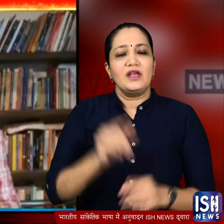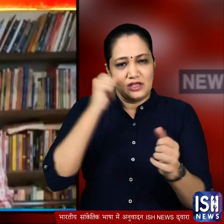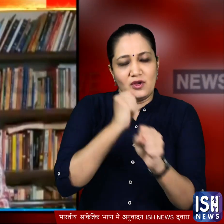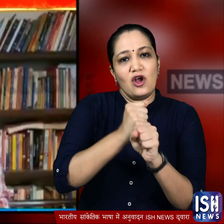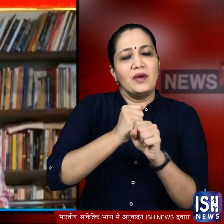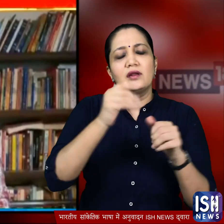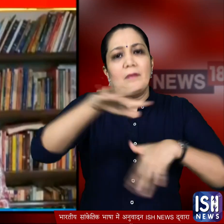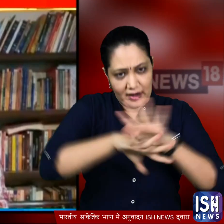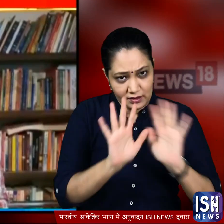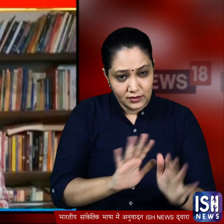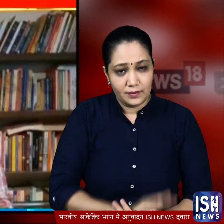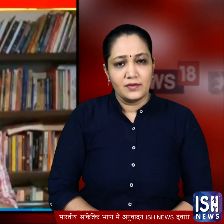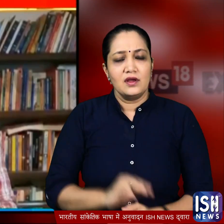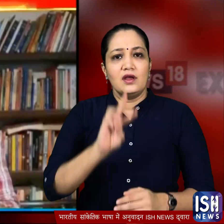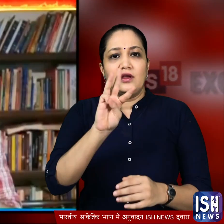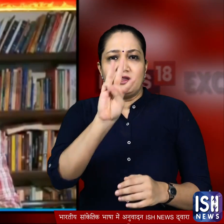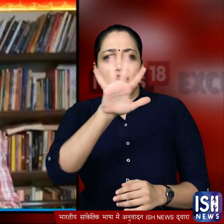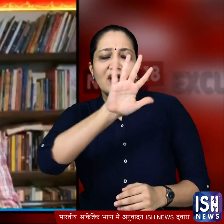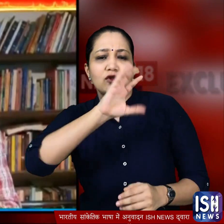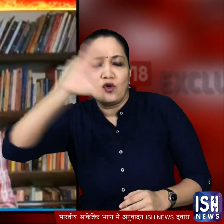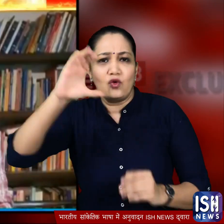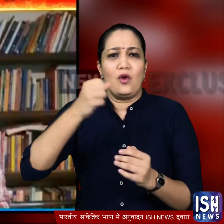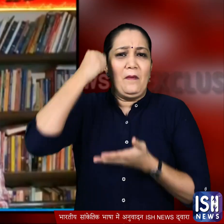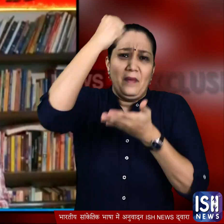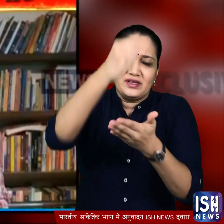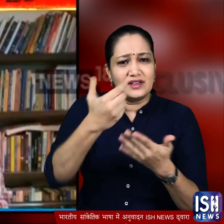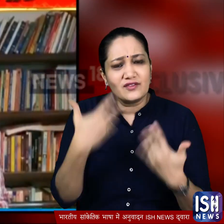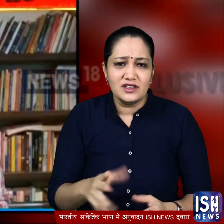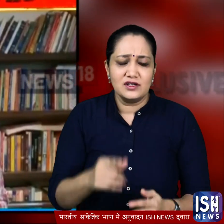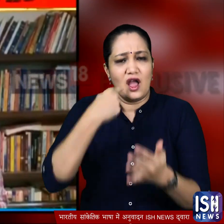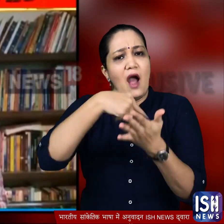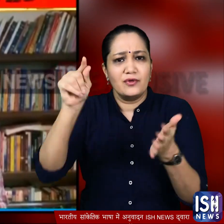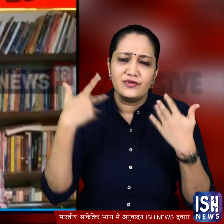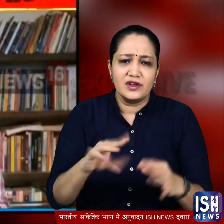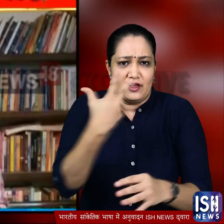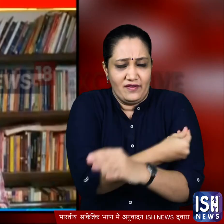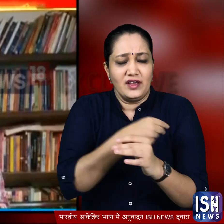पे सरकार का कोई प्लान है? जो 35,000 करोड़ रुपया बजट में केंद्रीय